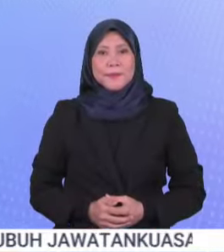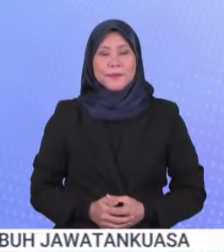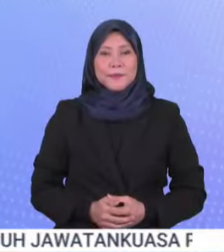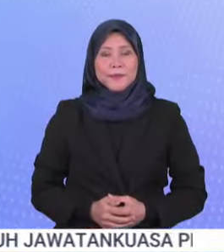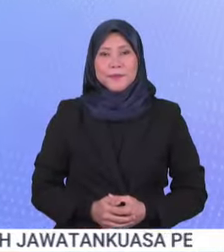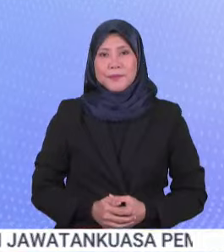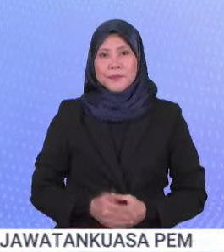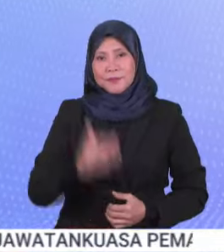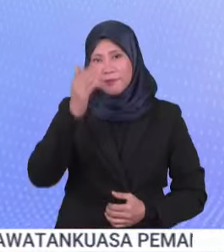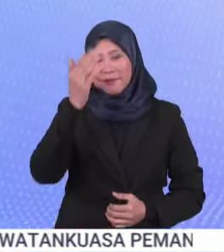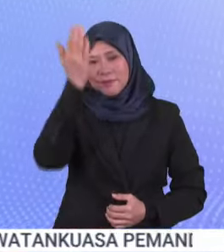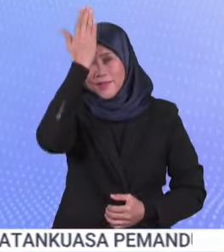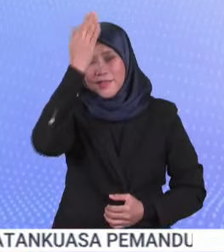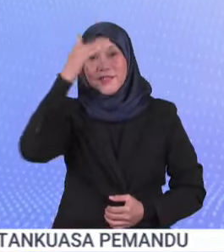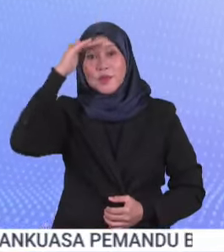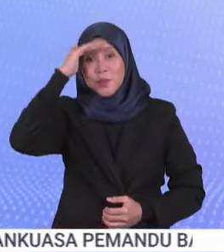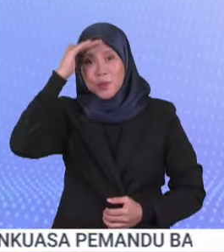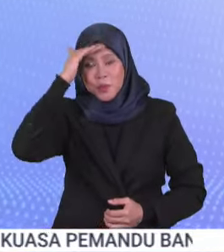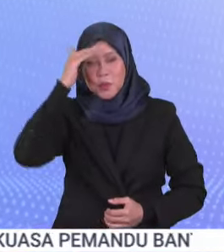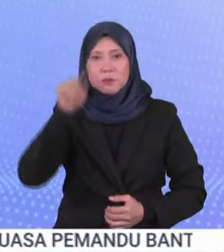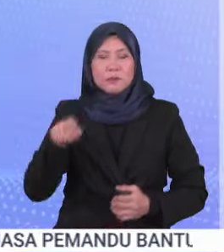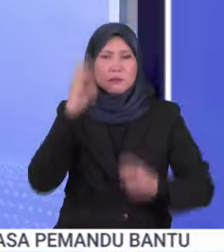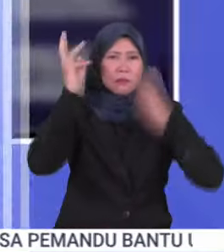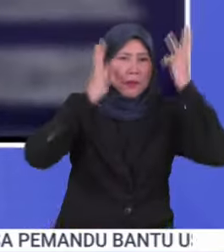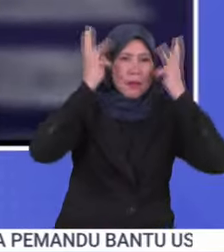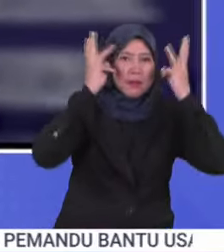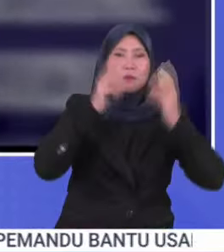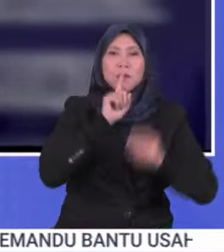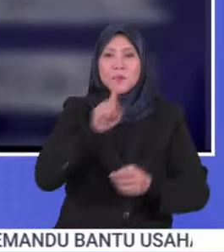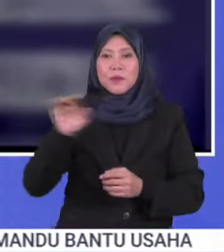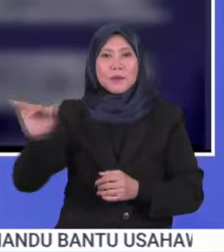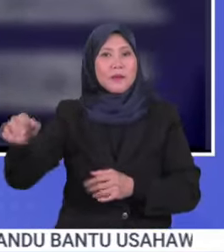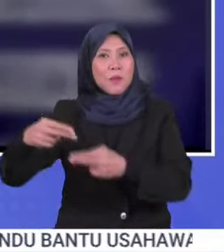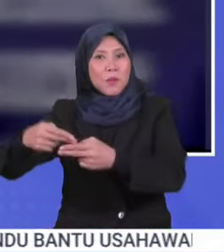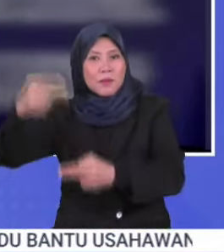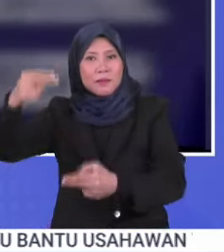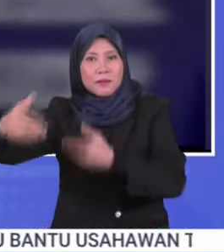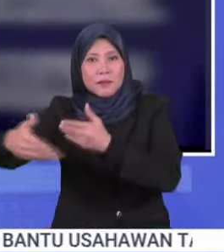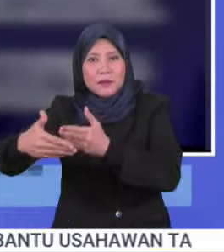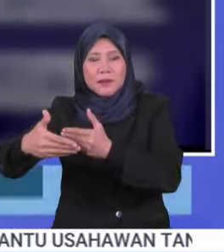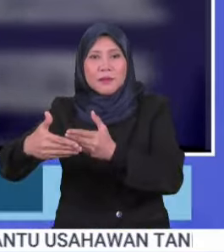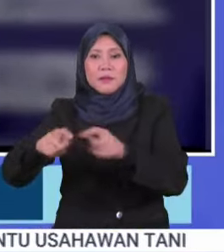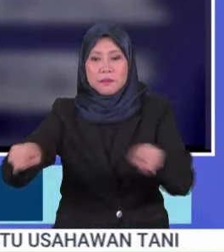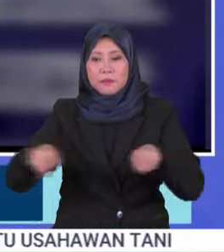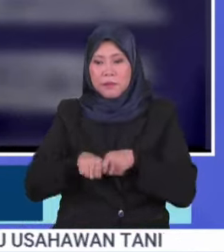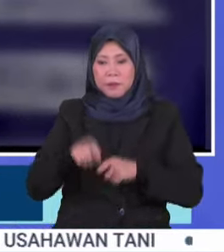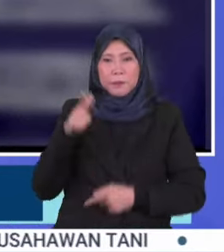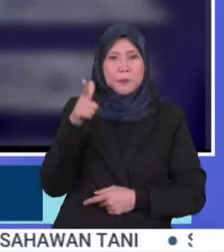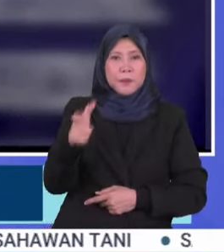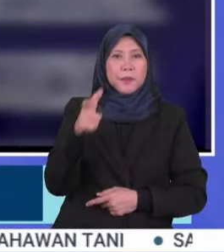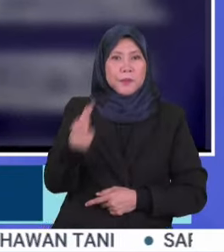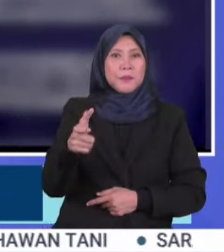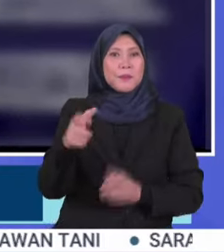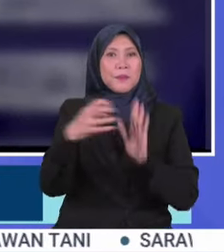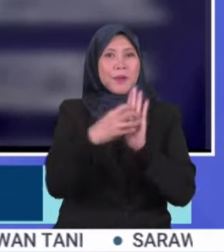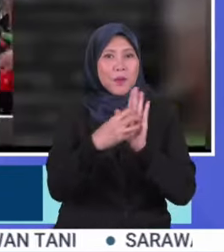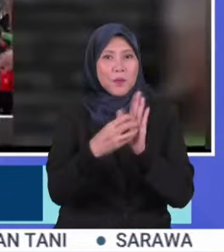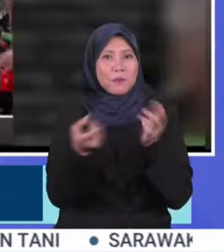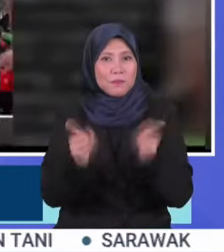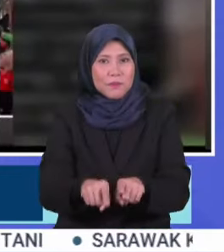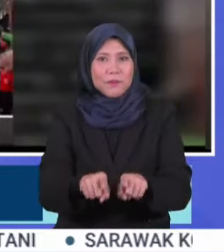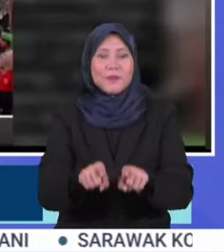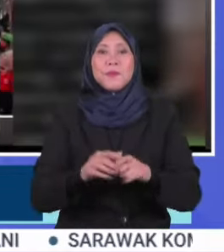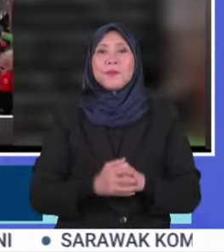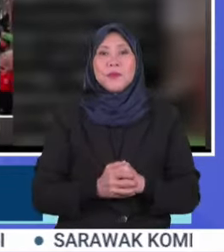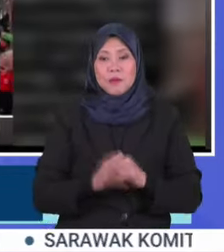Tunku Mahkota Johor kongsi detik cemas ketika baginda dan keluarga berada di sebuah hotel berhampiran lokasi tembakan maut di Bangkok semalam.